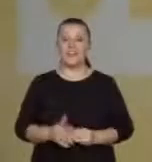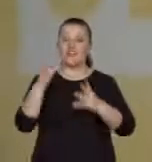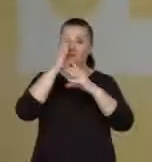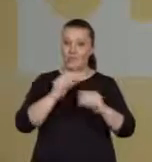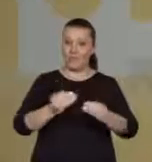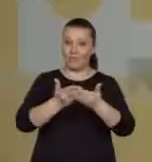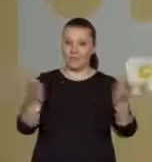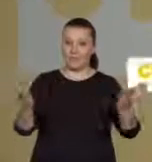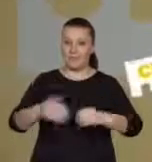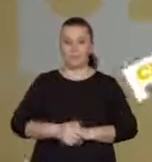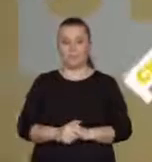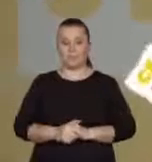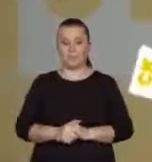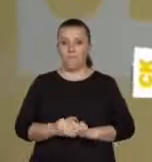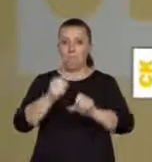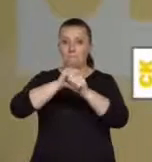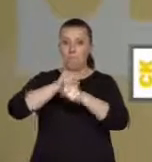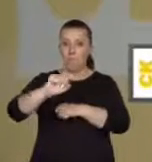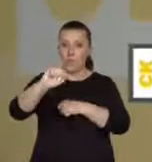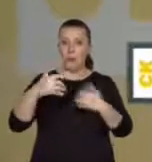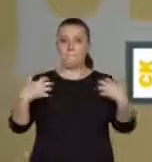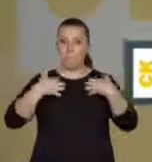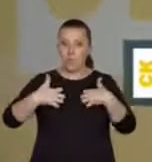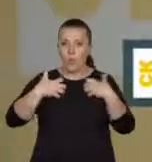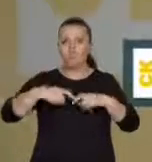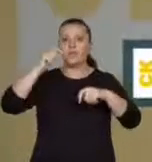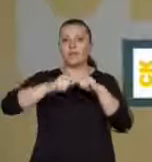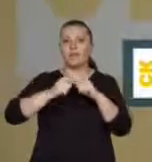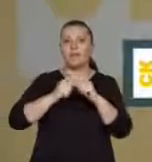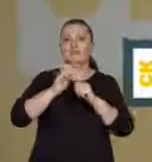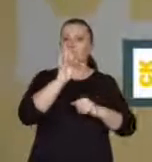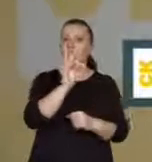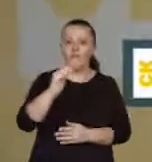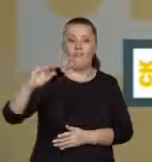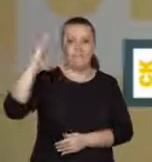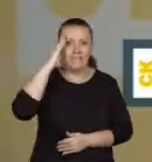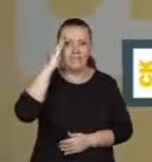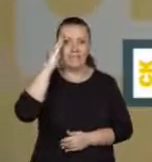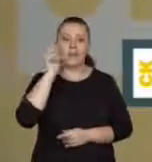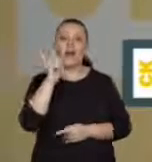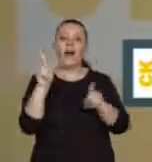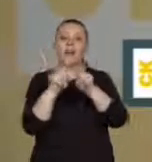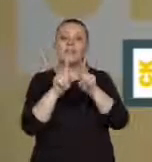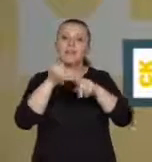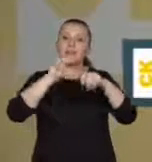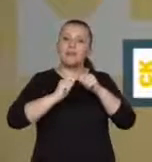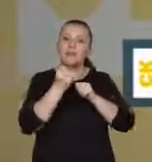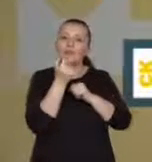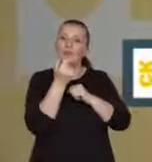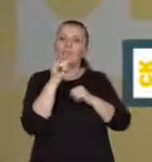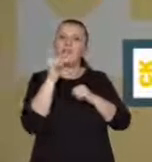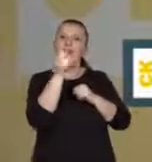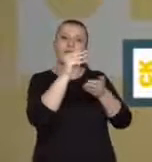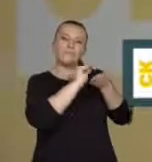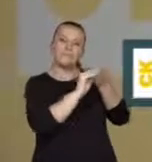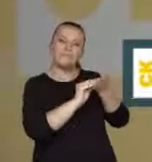Szanowni Państwo, matura z biologii oprócz wiedzy i przedmiotowych umiejętności sprawdza również pośrednio to, w jaki sposób